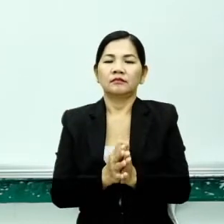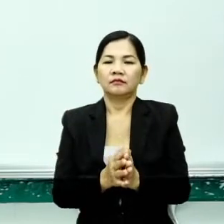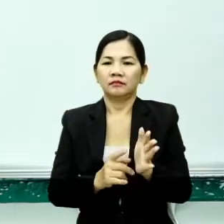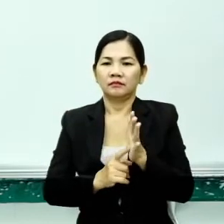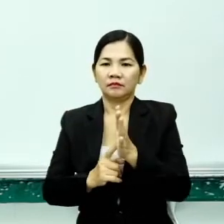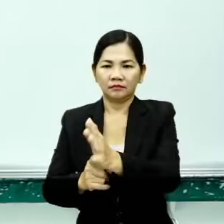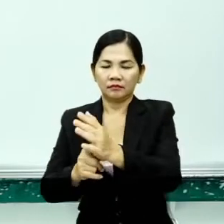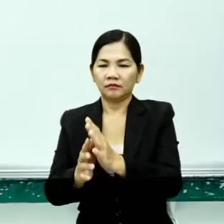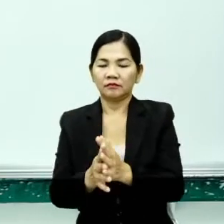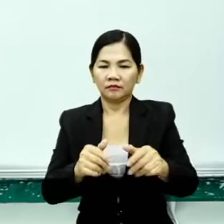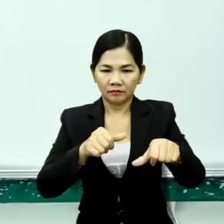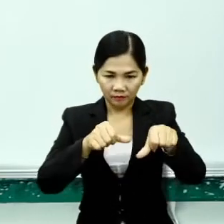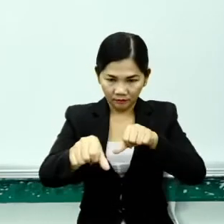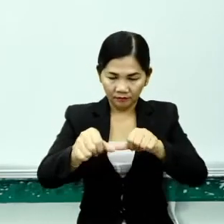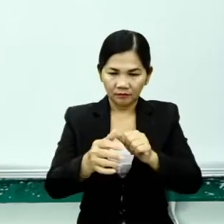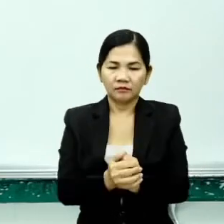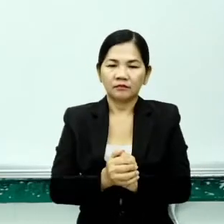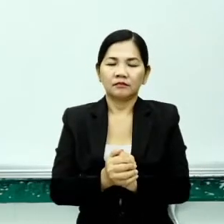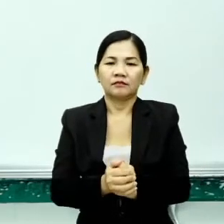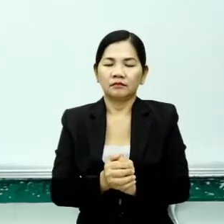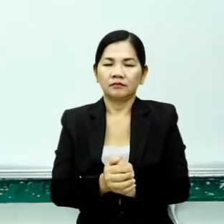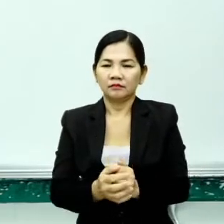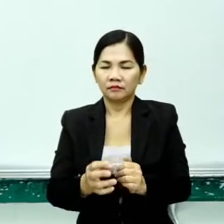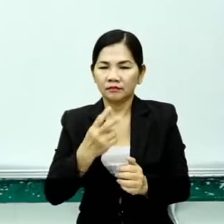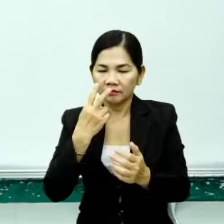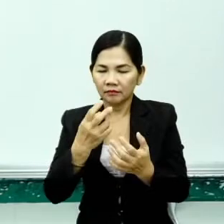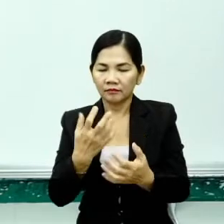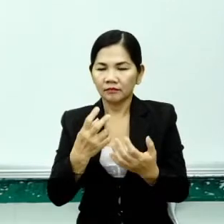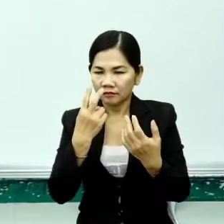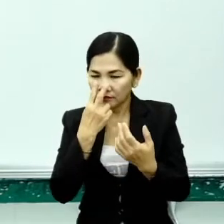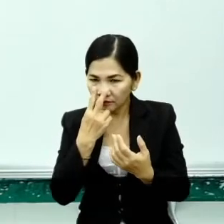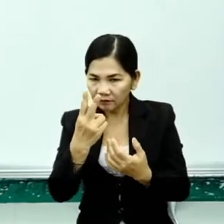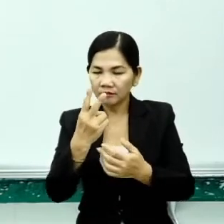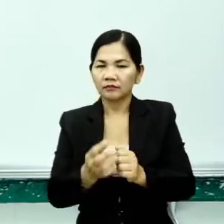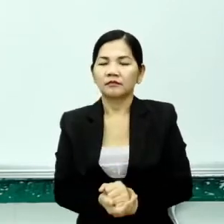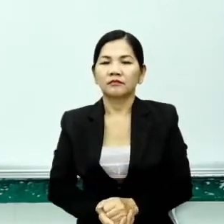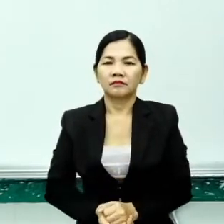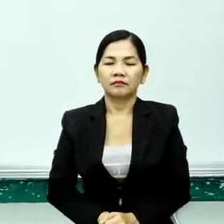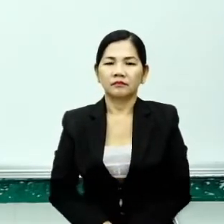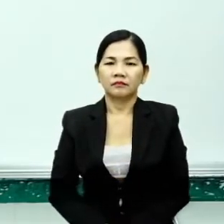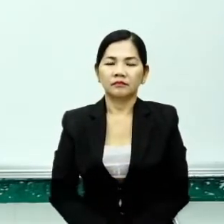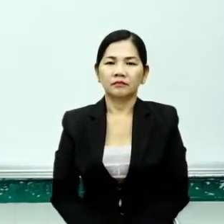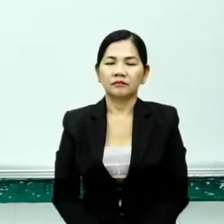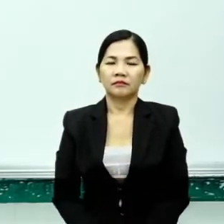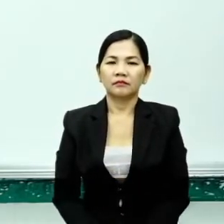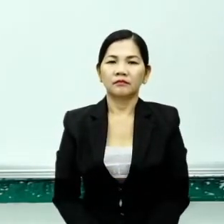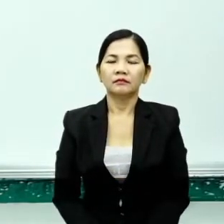cha bằng hai con bằng tờ tiết chẳng con chăm ở song khe tặng ác khné nè con